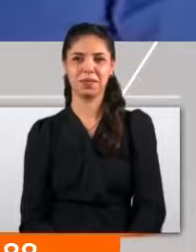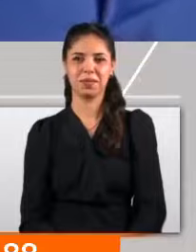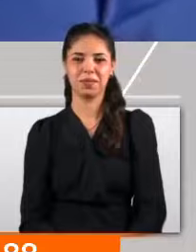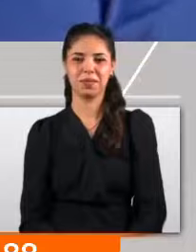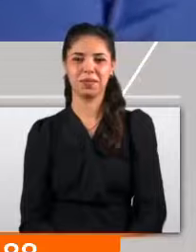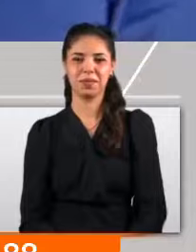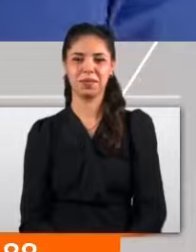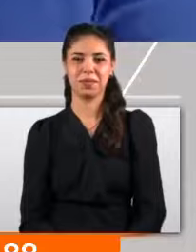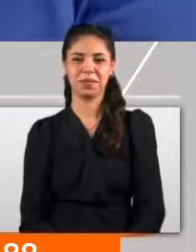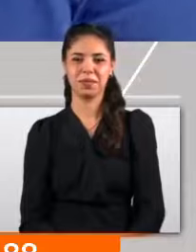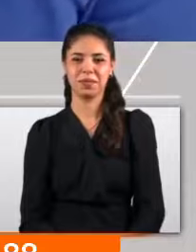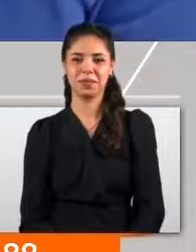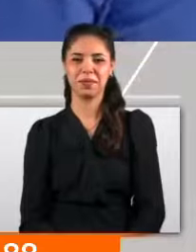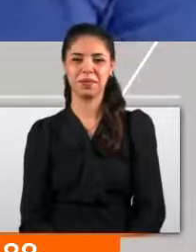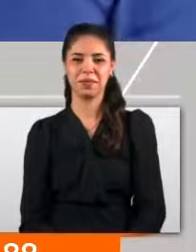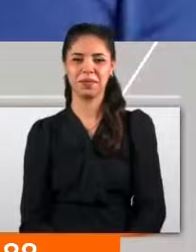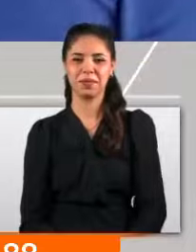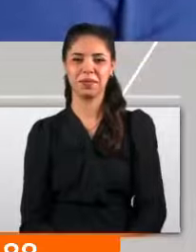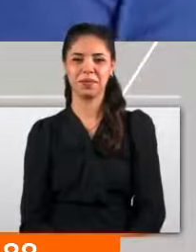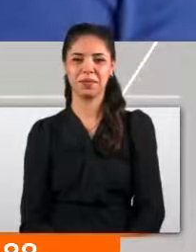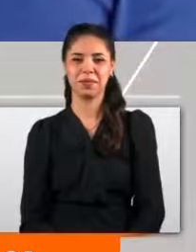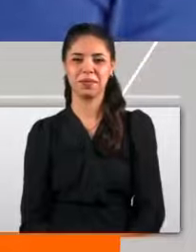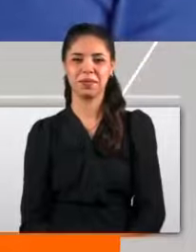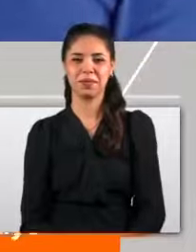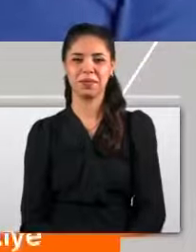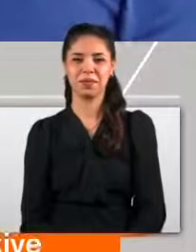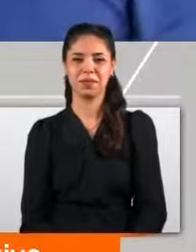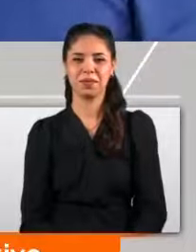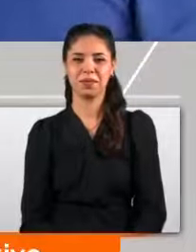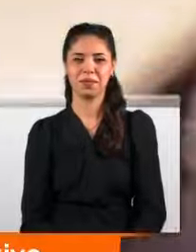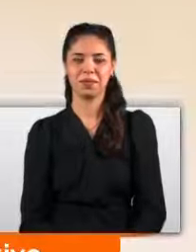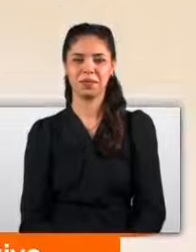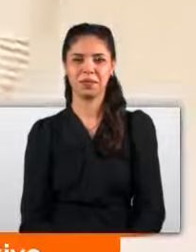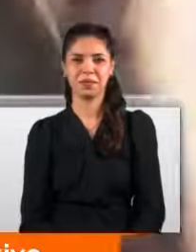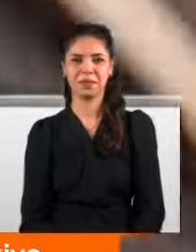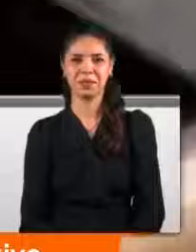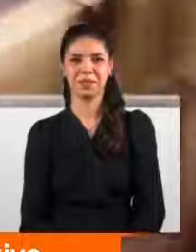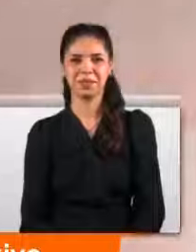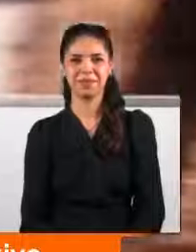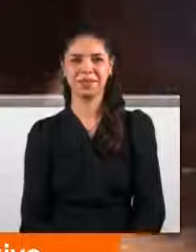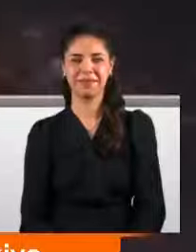kısmet ederse bundan sonra da çocuklarımı bırakıp inşallah onlar da bunun değerini bilir.